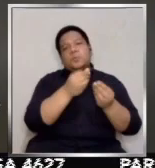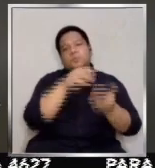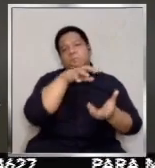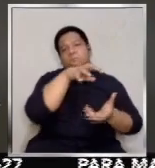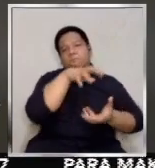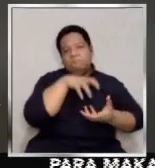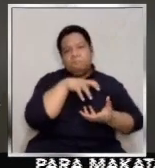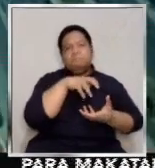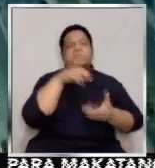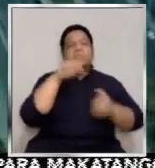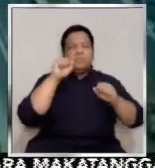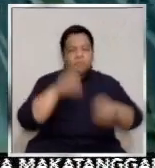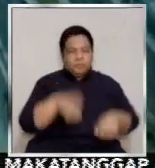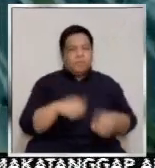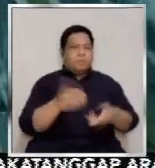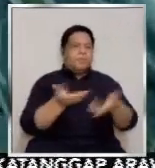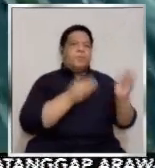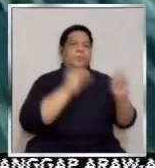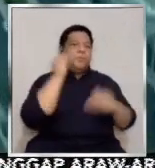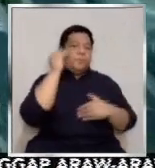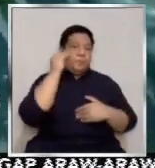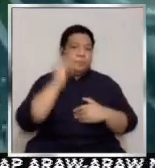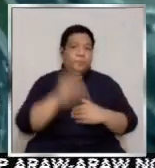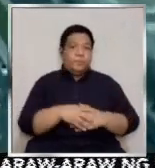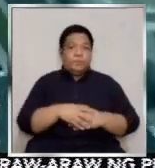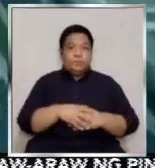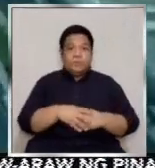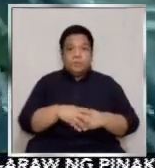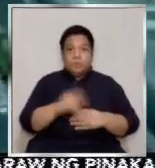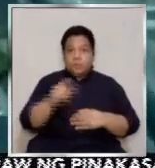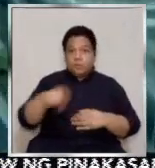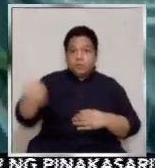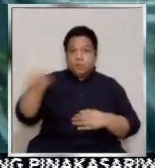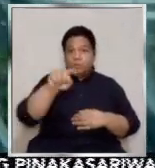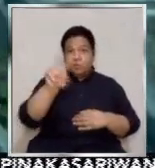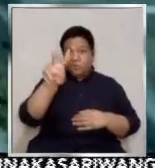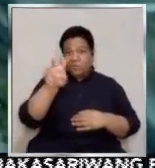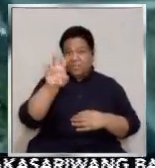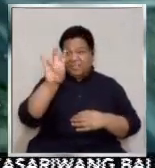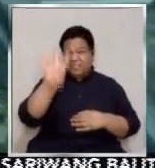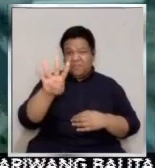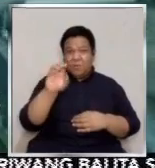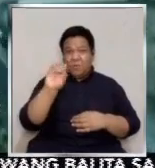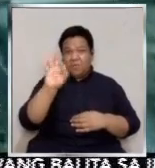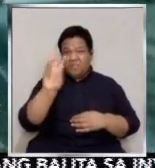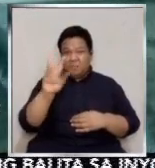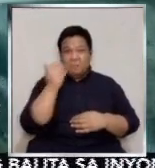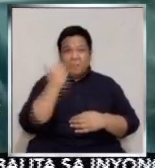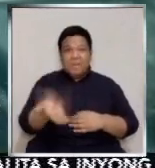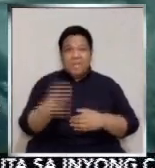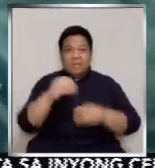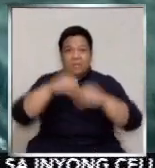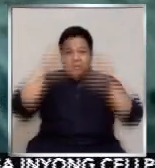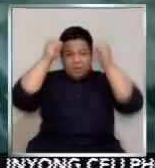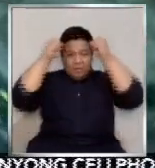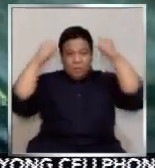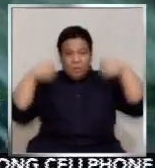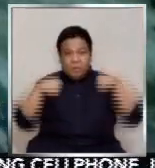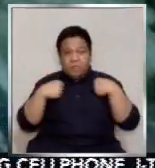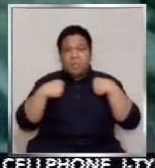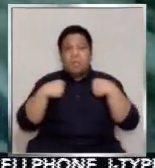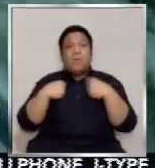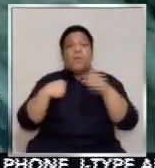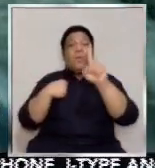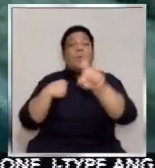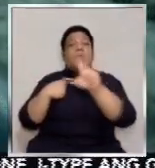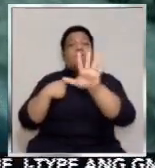pwedeng maiuwi. Sa 274 na OFWs na Pilipinong namatay sa Saudi Arabia, 152 ang namatay